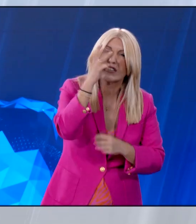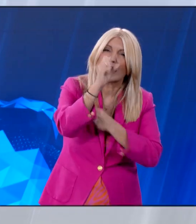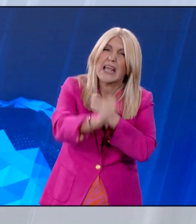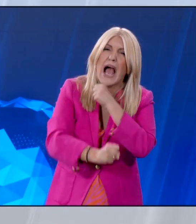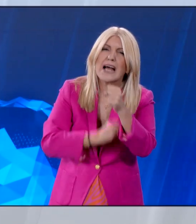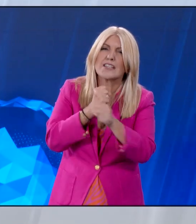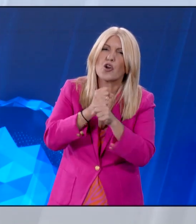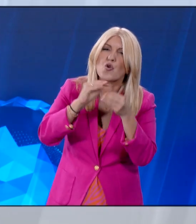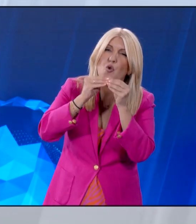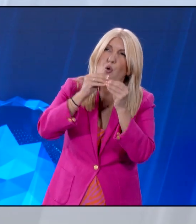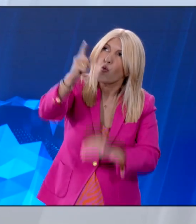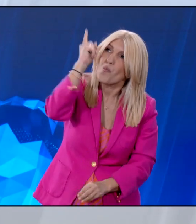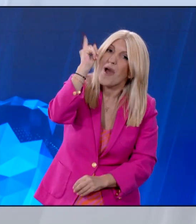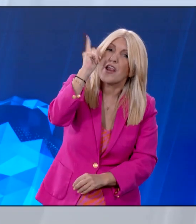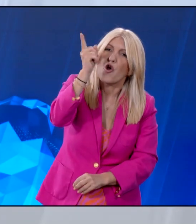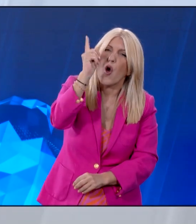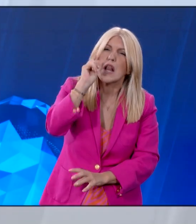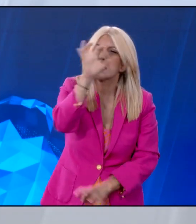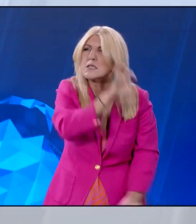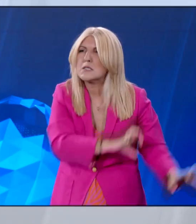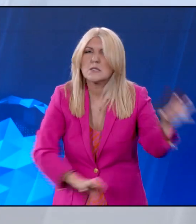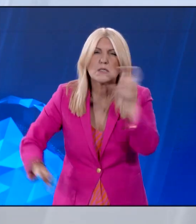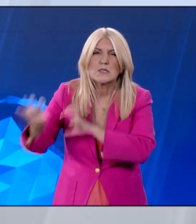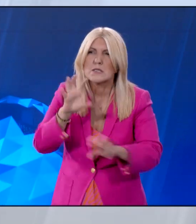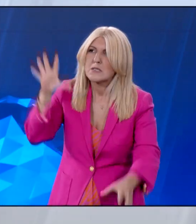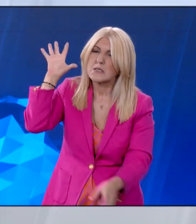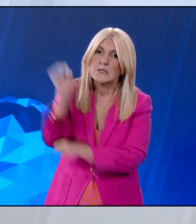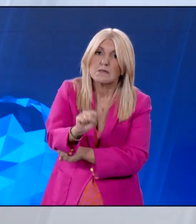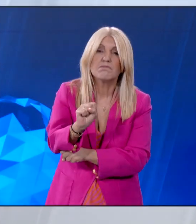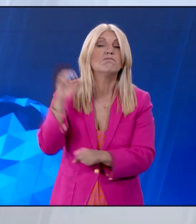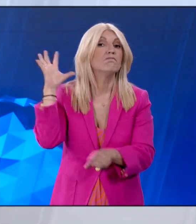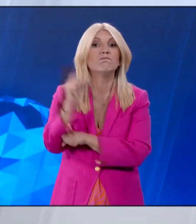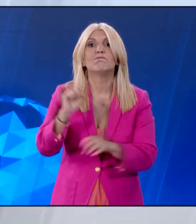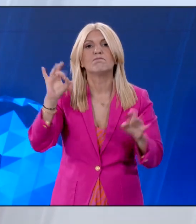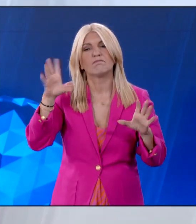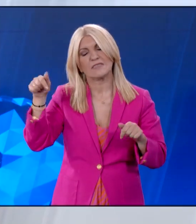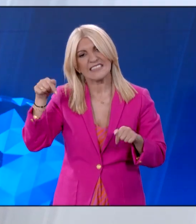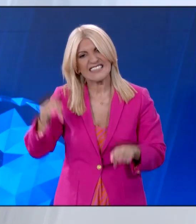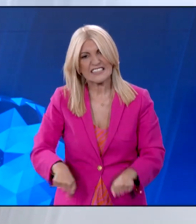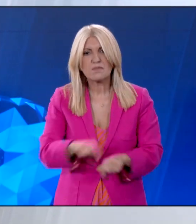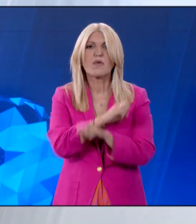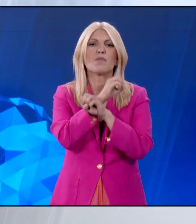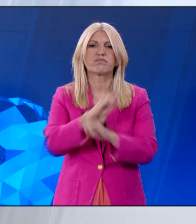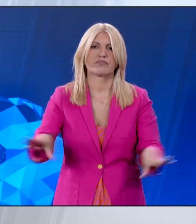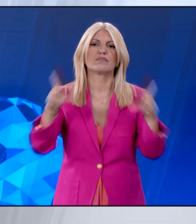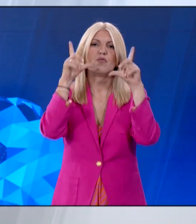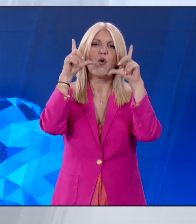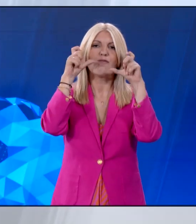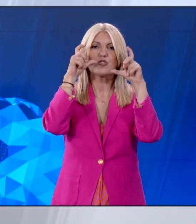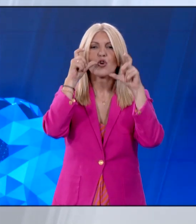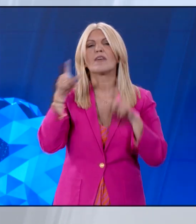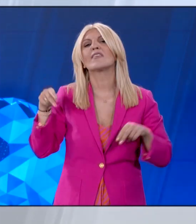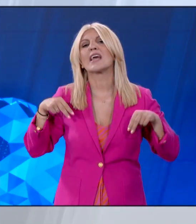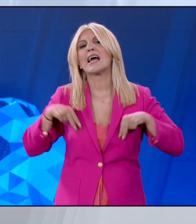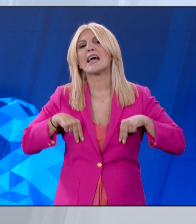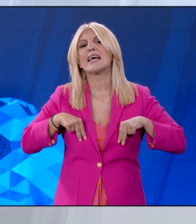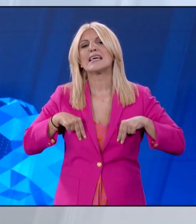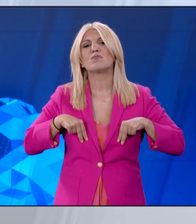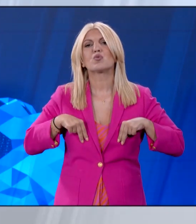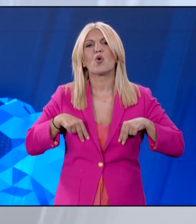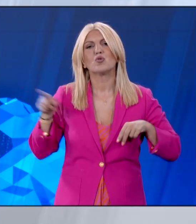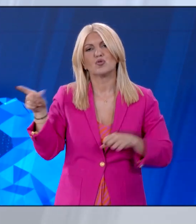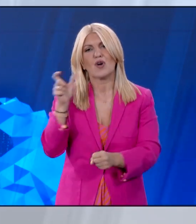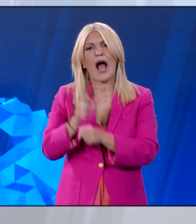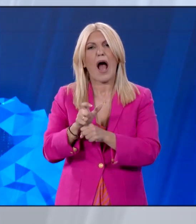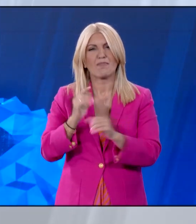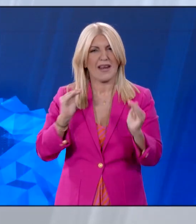στις λίστες των καταζητούμενων από το Ισραήλ Παλαιστινίων. Σήμερα κυκλοφόρησε φωτογραφία του Ισραηλινού Υπουργού Άμυνας να σβήνει το όνομά του.